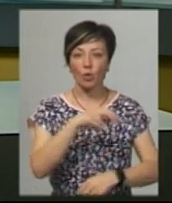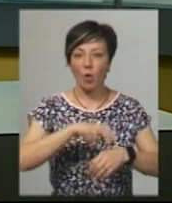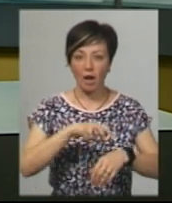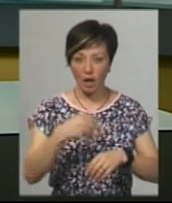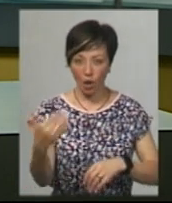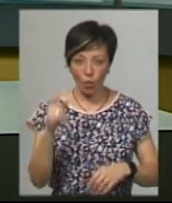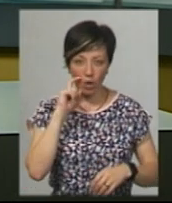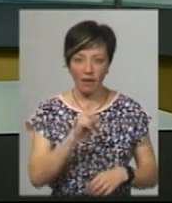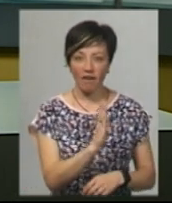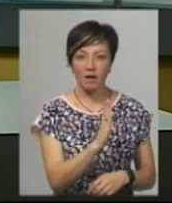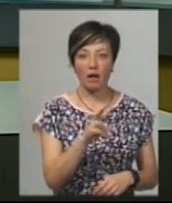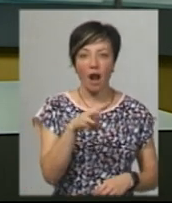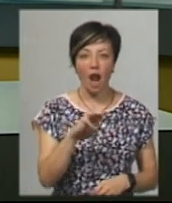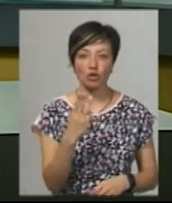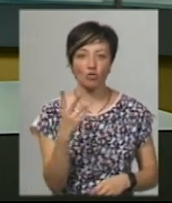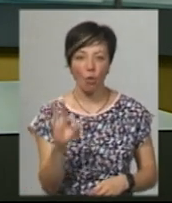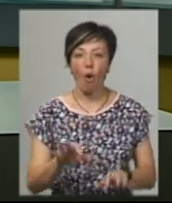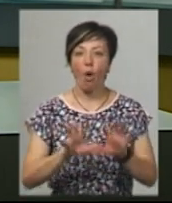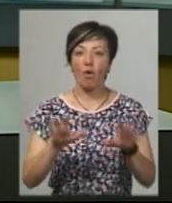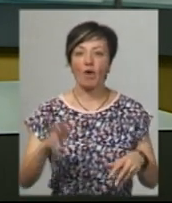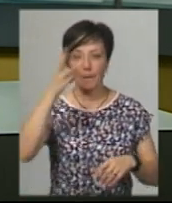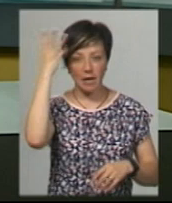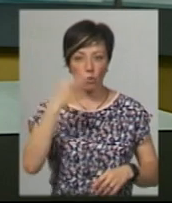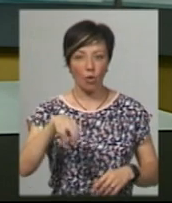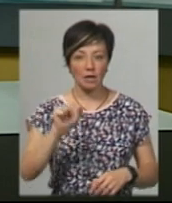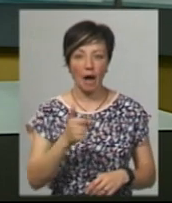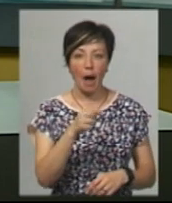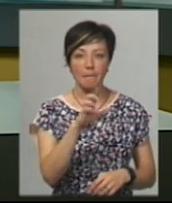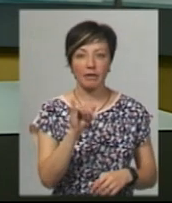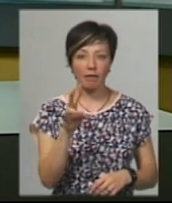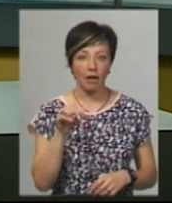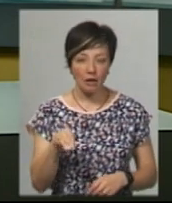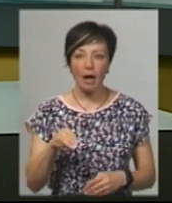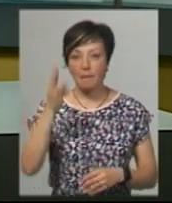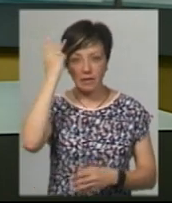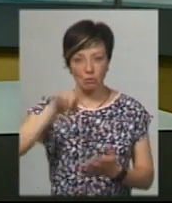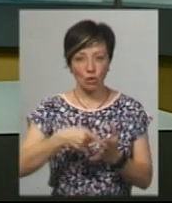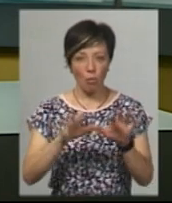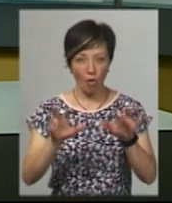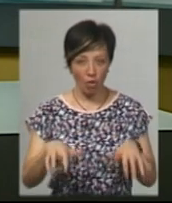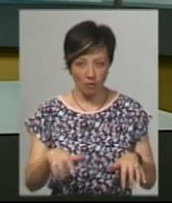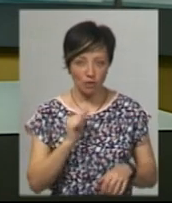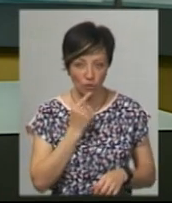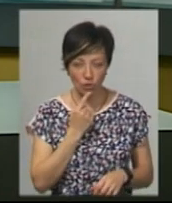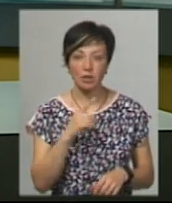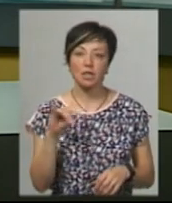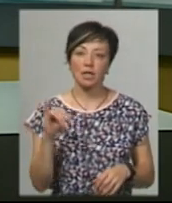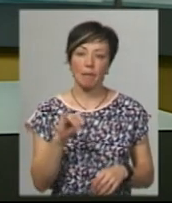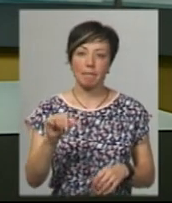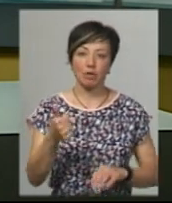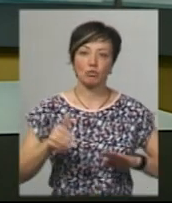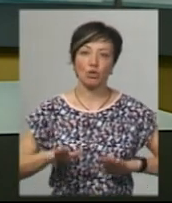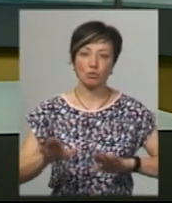лікарю України Віктору Ляшку, голові Хмельницької ОДА Дмитру Габінету, Хмельницькому міському голові Олександру Семчишину,